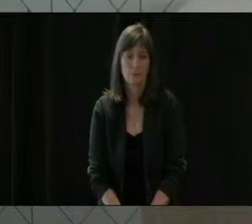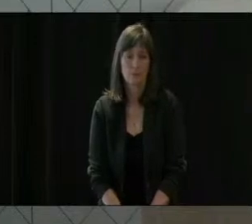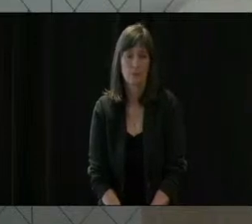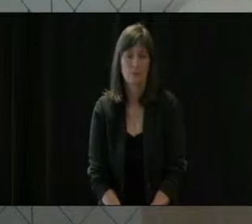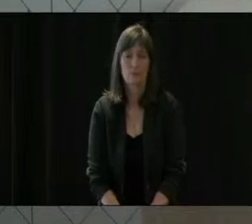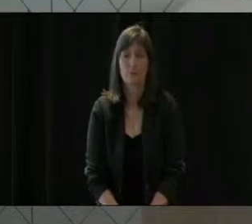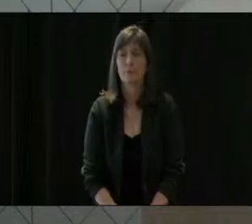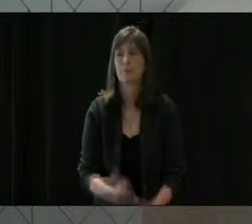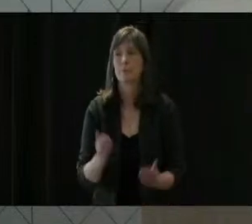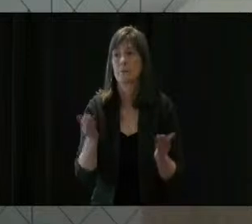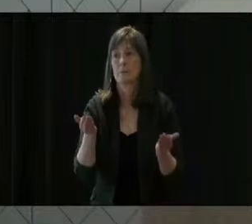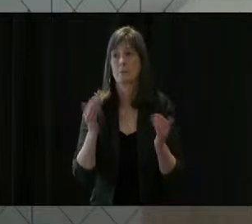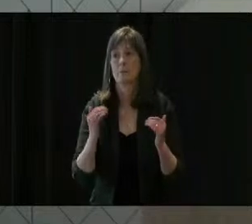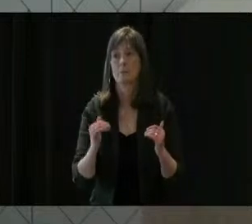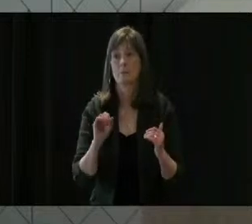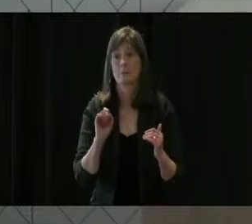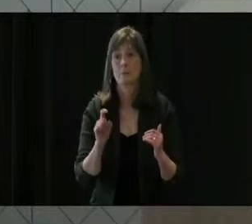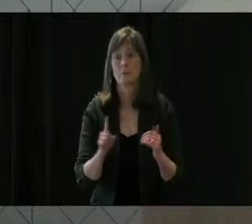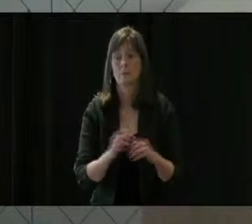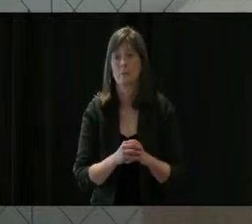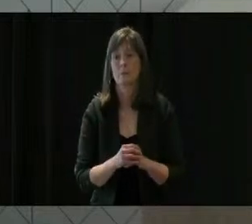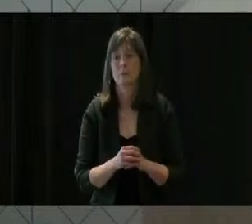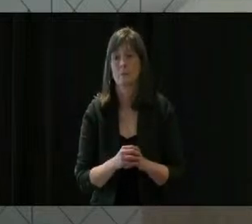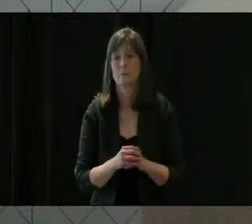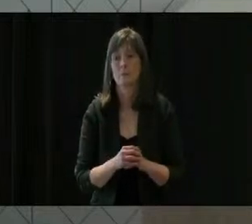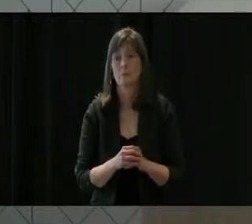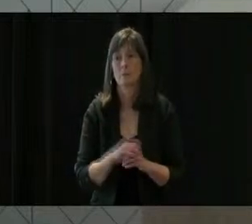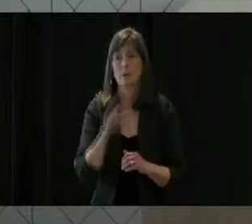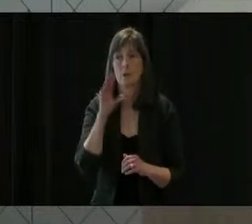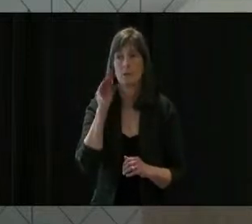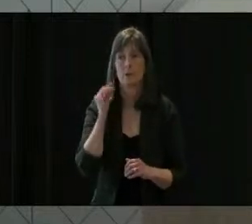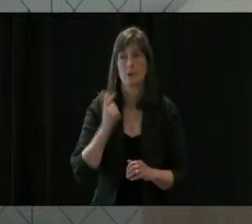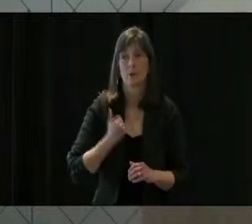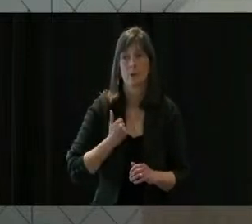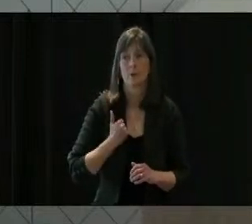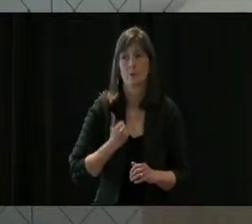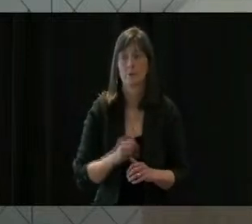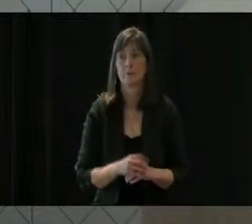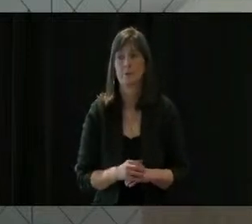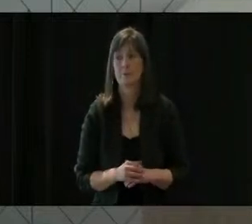Thank you. Our next question comes from José Basque from Radio Canada.